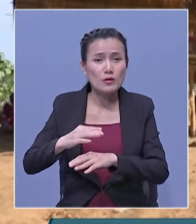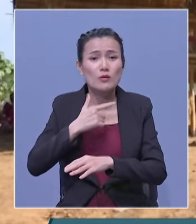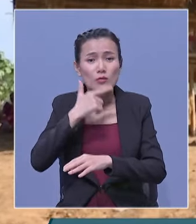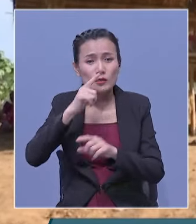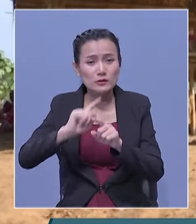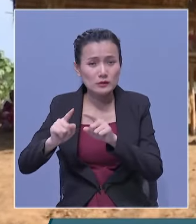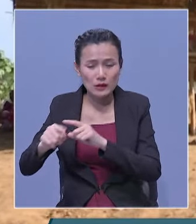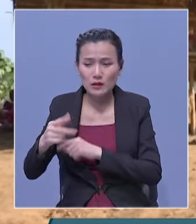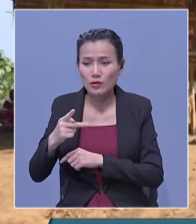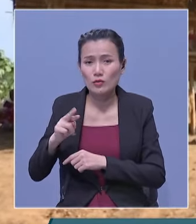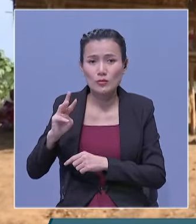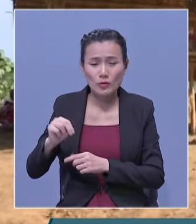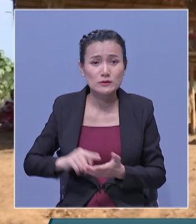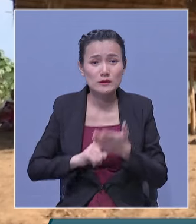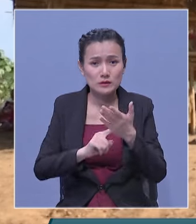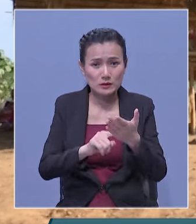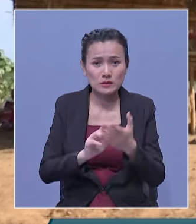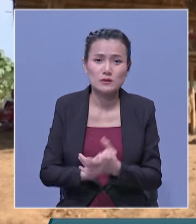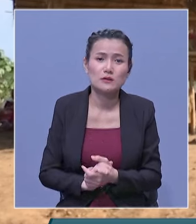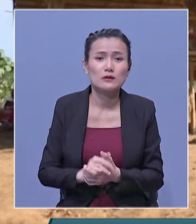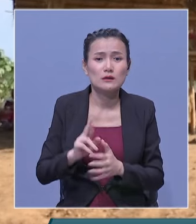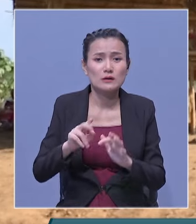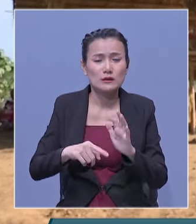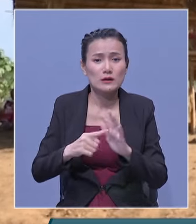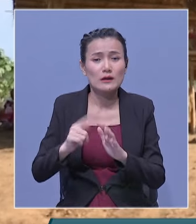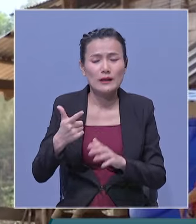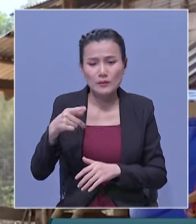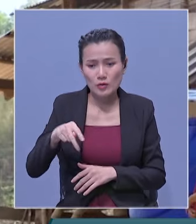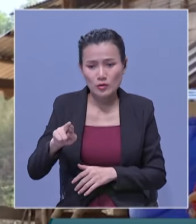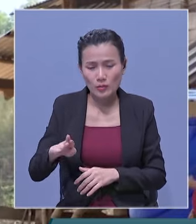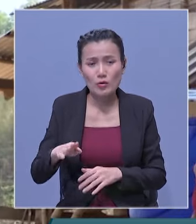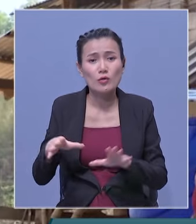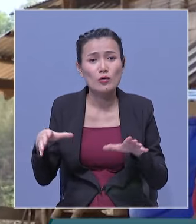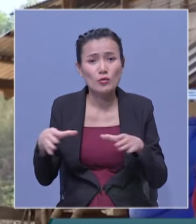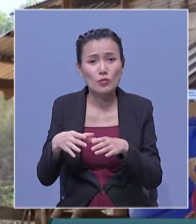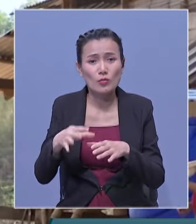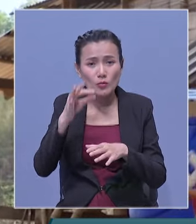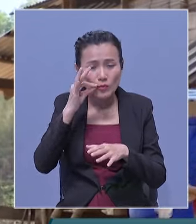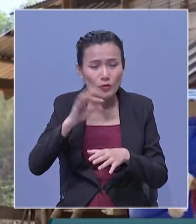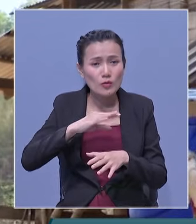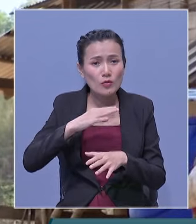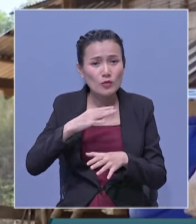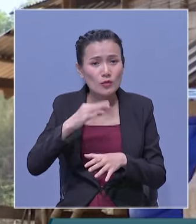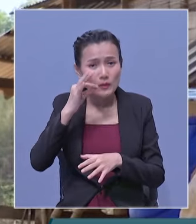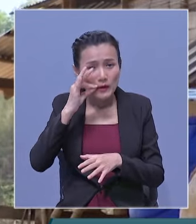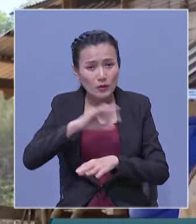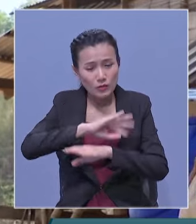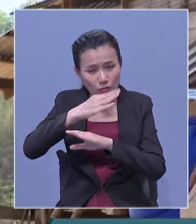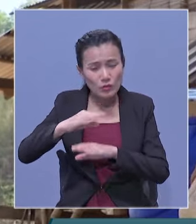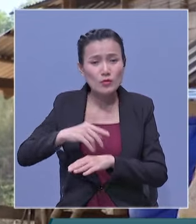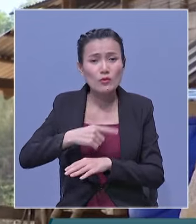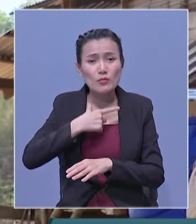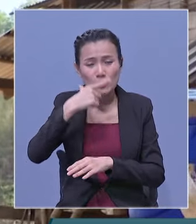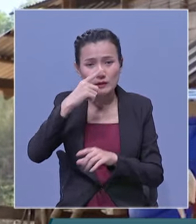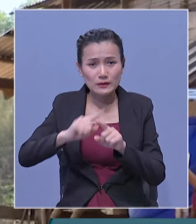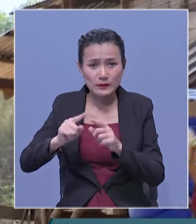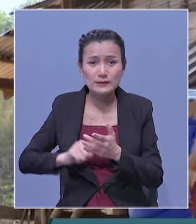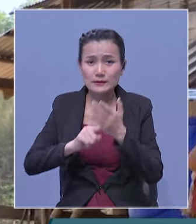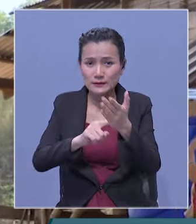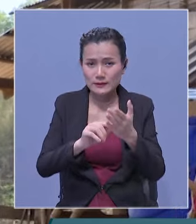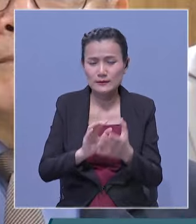างพระราชบัญญัติสภาชนเผ่าพื้นเมืองแห่งประเทศไทยรวมถึงการเสนอร่างพระราชบัญญัติคุ้มครองแรงงานโดยนายเสียจำปาท